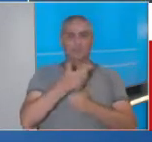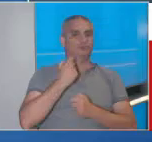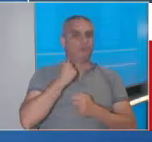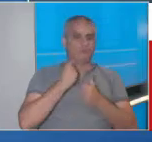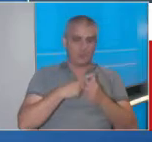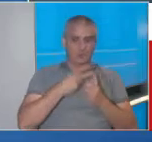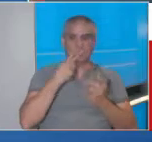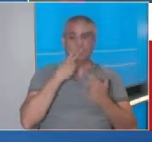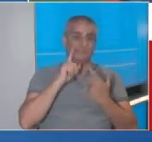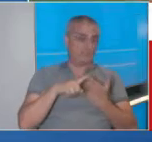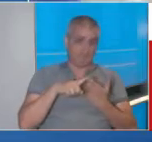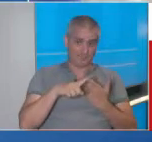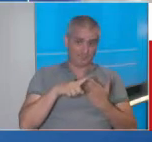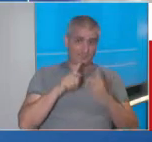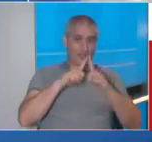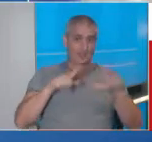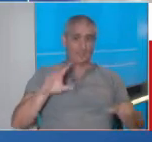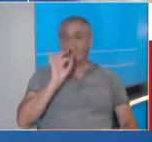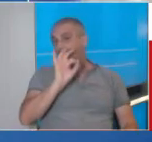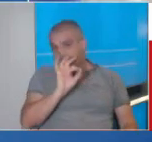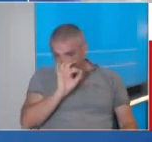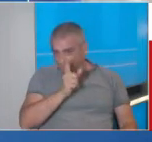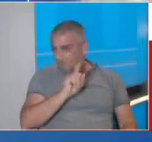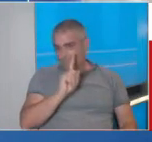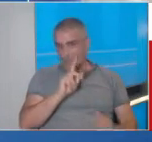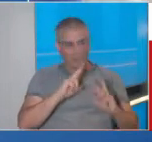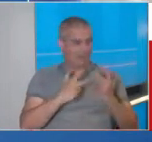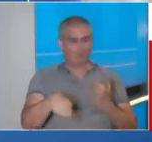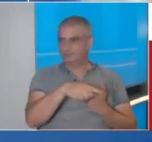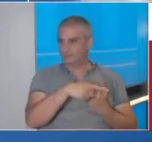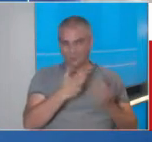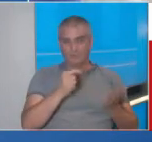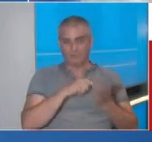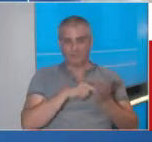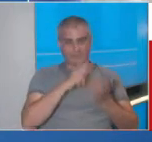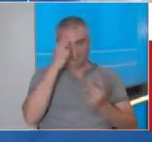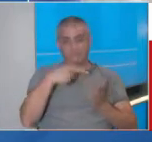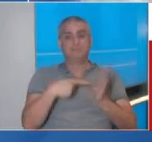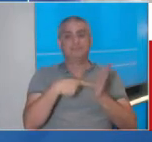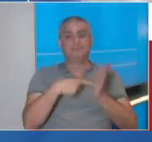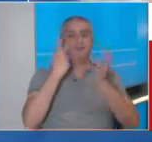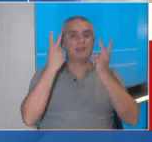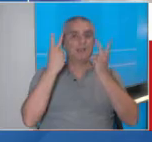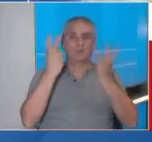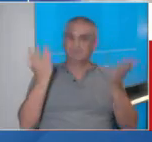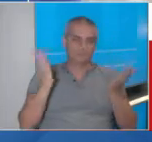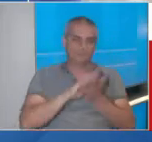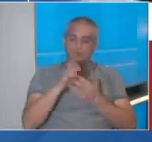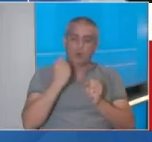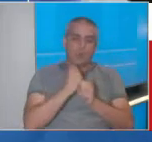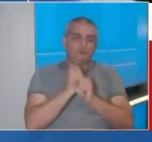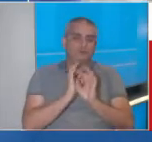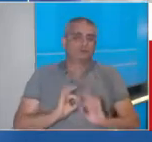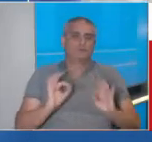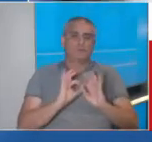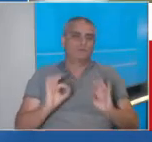וסיגרים לווילה שלהם ולא בציבור, וזה, צריך להבין את זה, זה הסיבה העיקרית, פשוט לא עסקו בזה